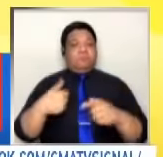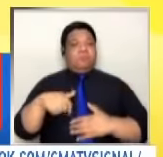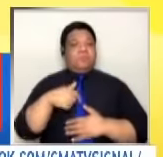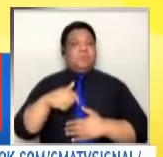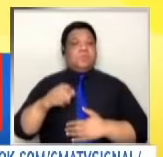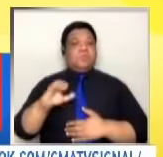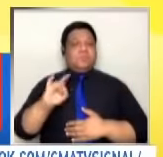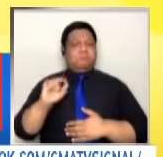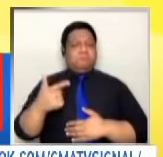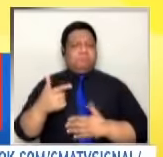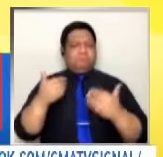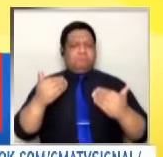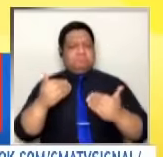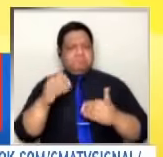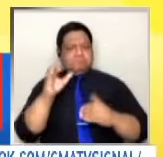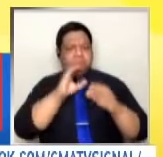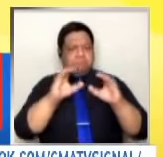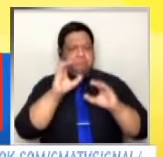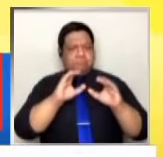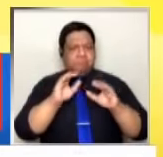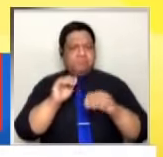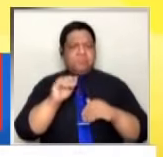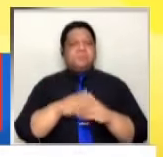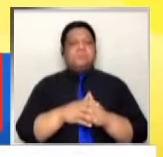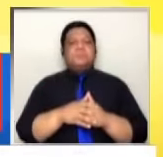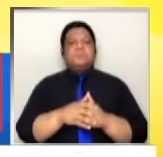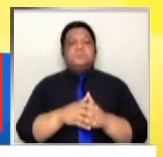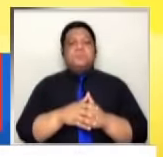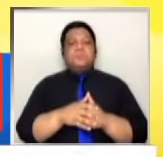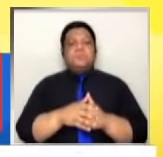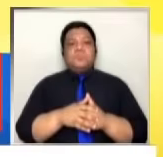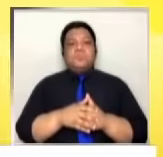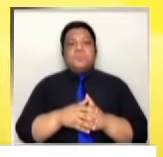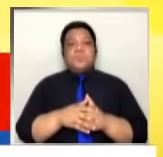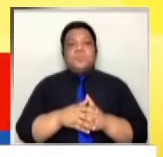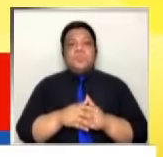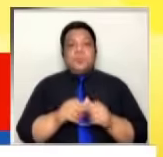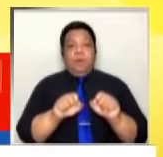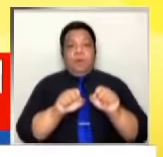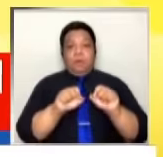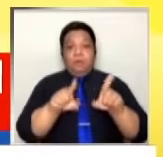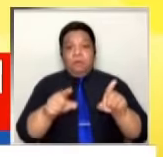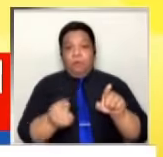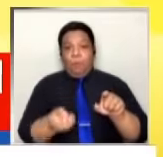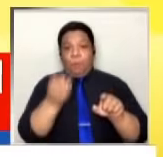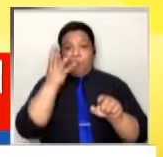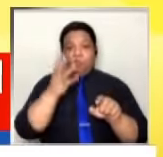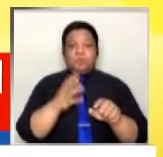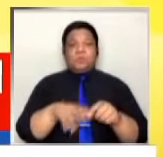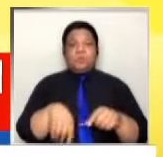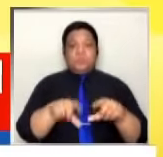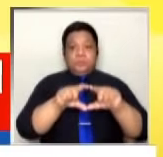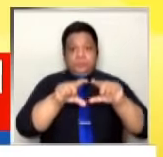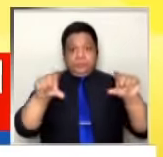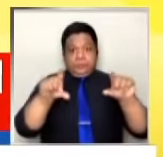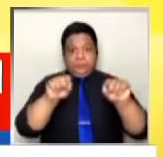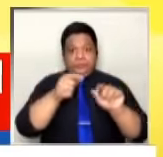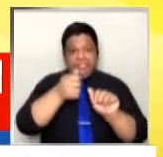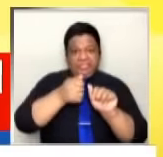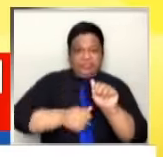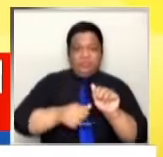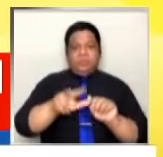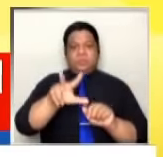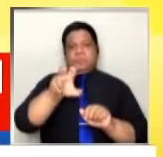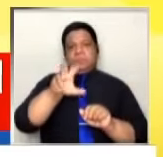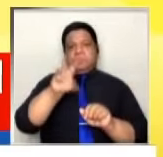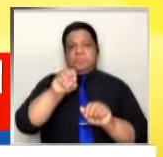buy-bust operation nung the following day. 350 pesos ang benta ng mga suspect sa bawat peke na 1,000 peso bill. Tumanggi naman